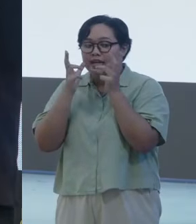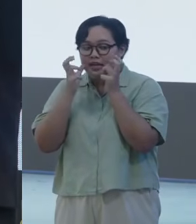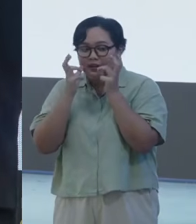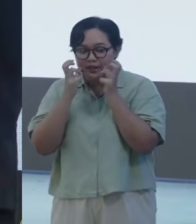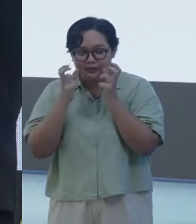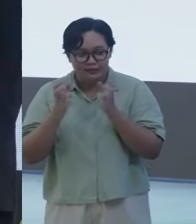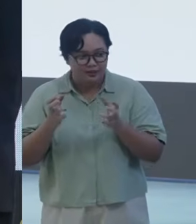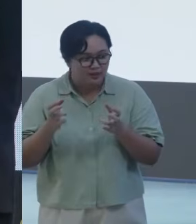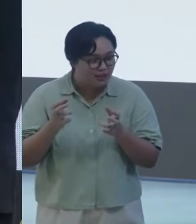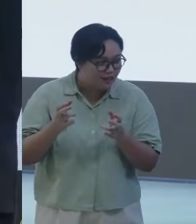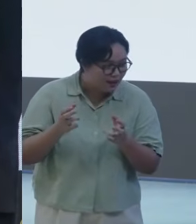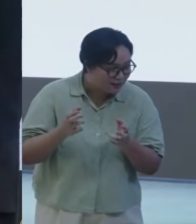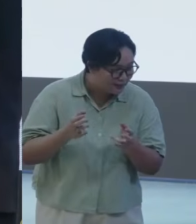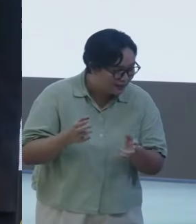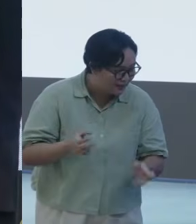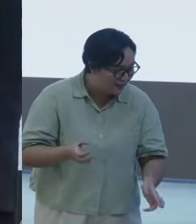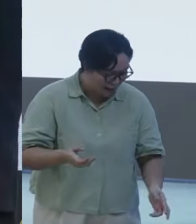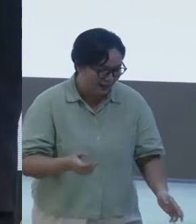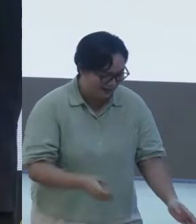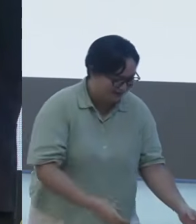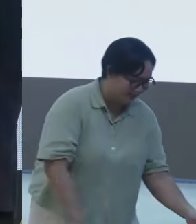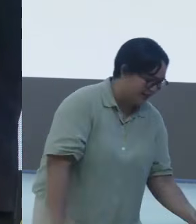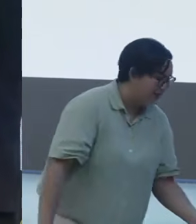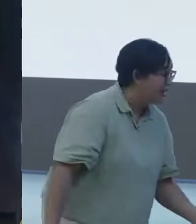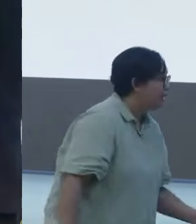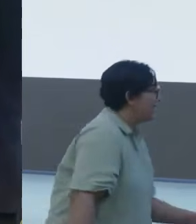concerning Christ.